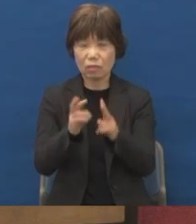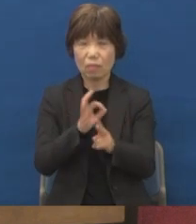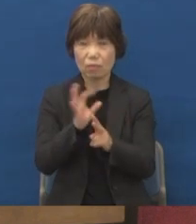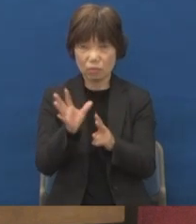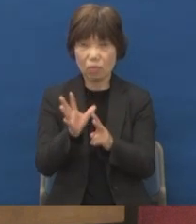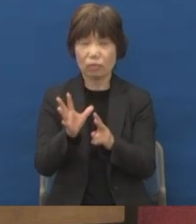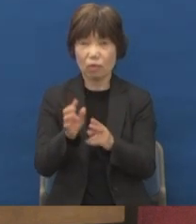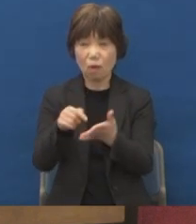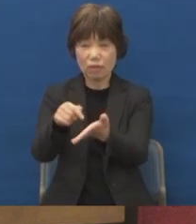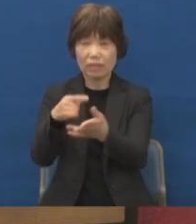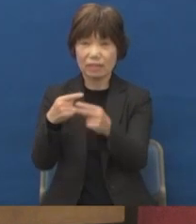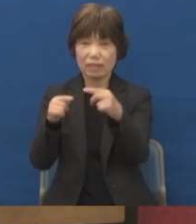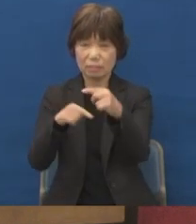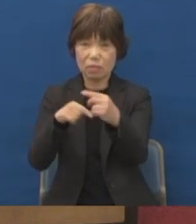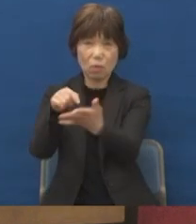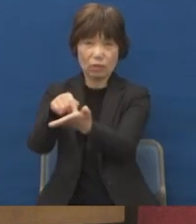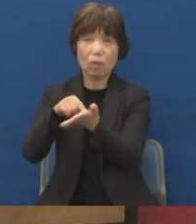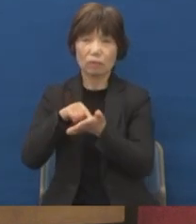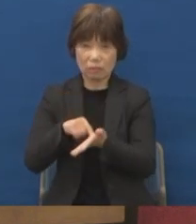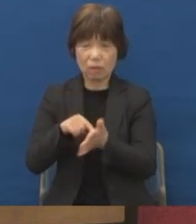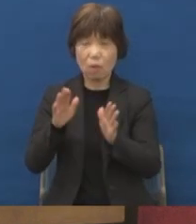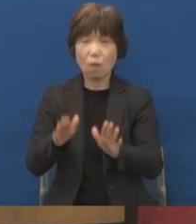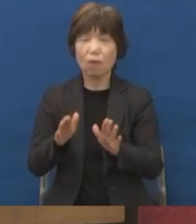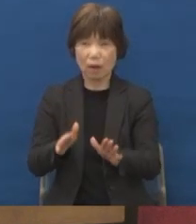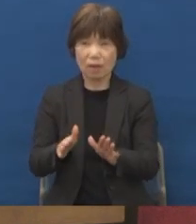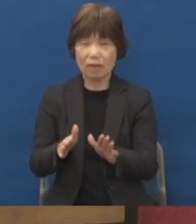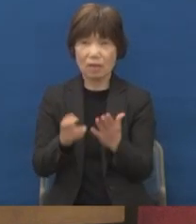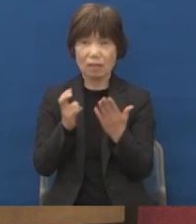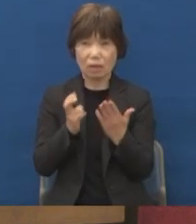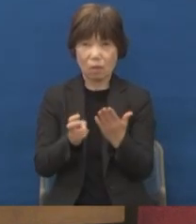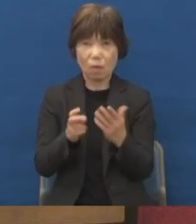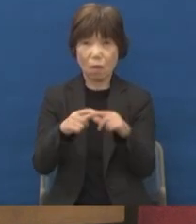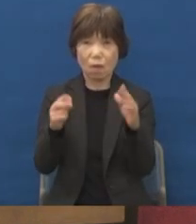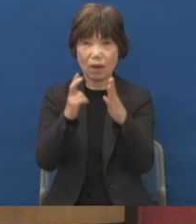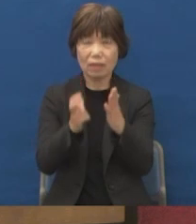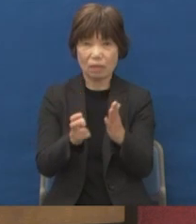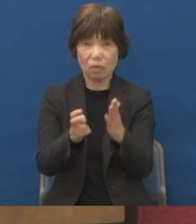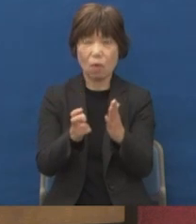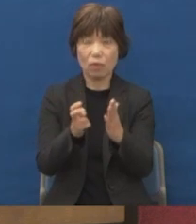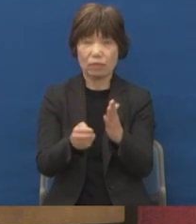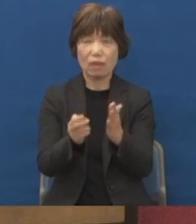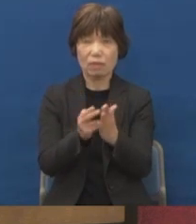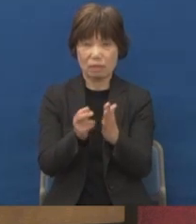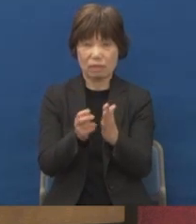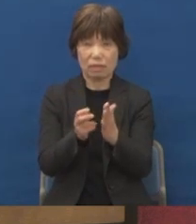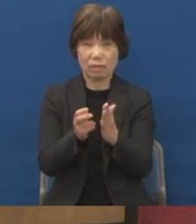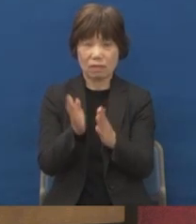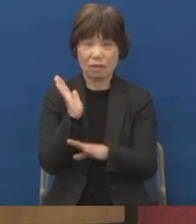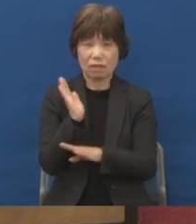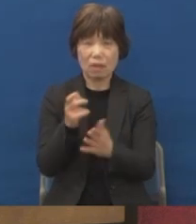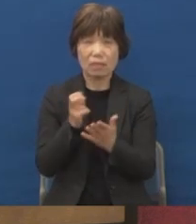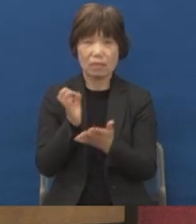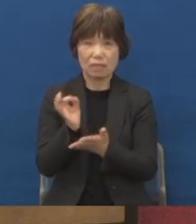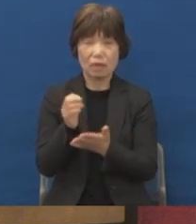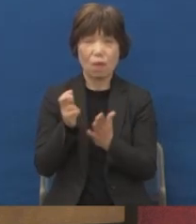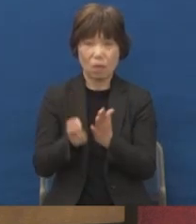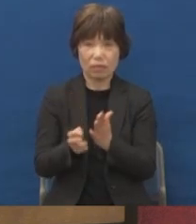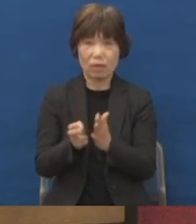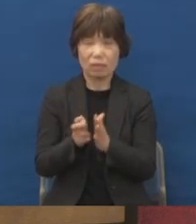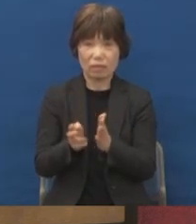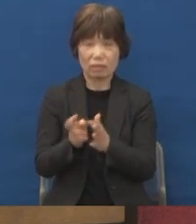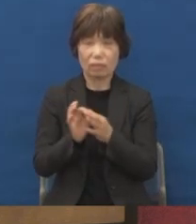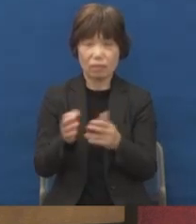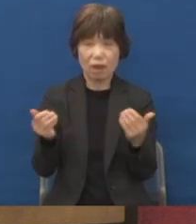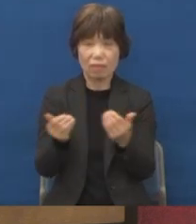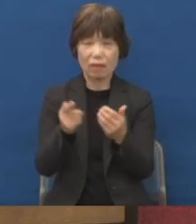の今国会での政治資金規正法の改正を求める意見書に反対し、日本共産